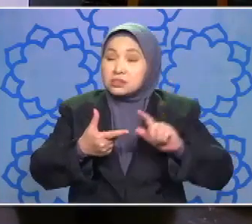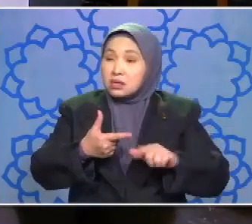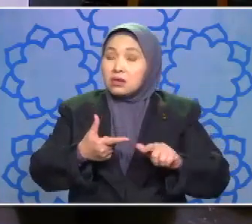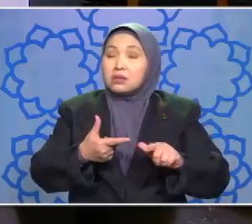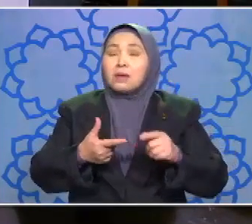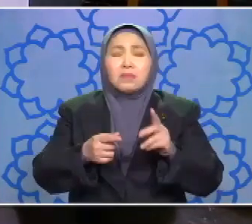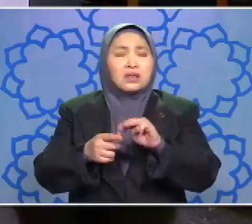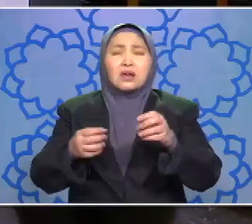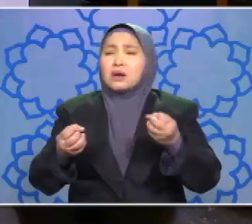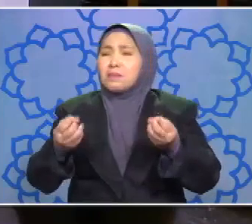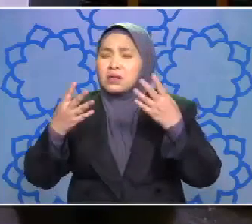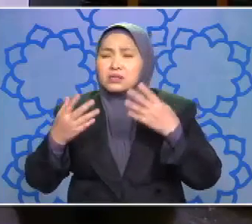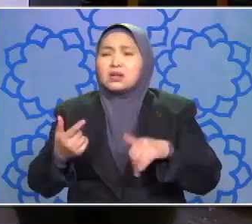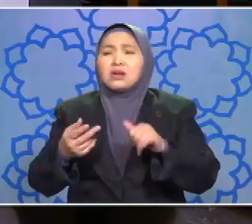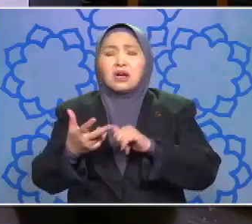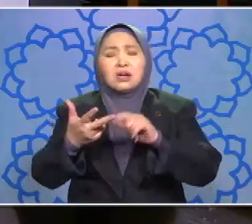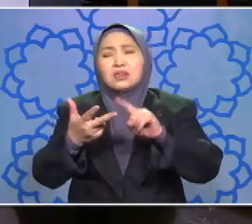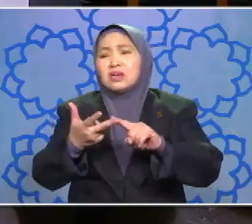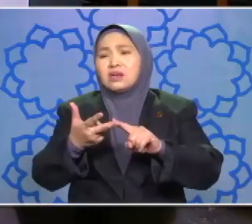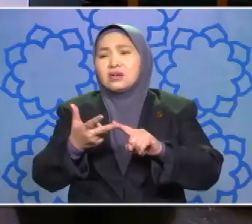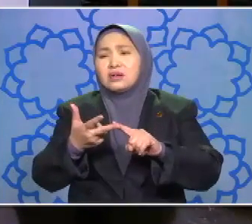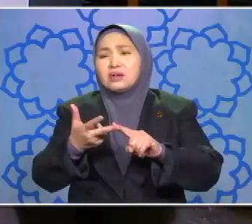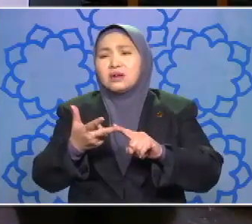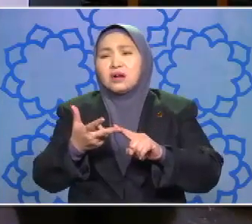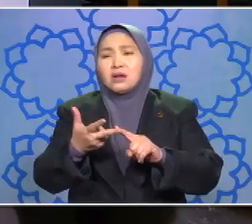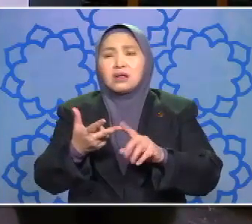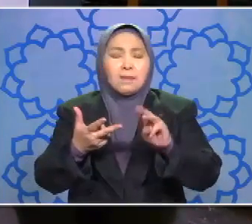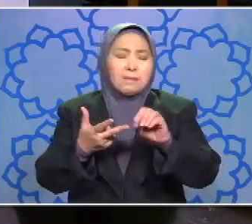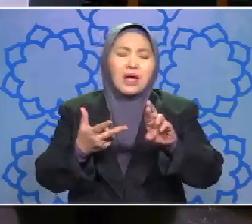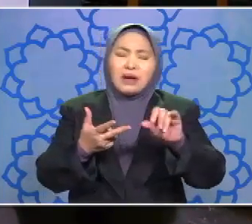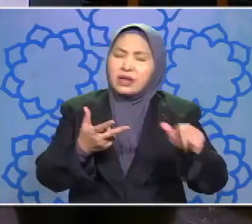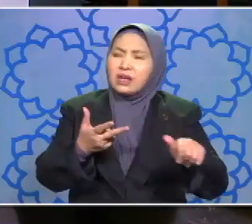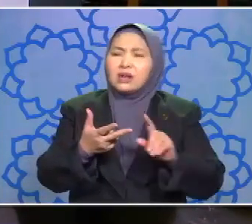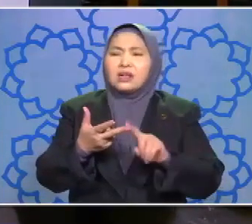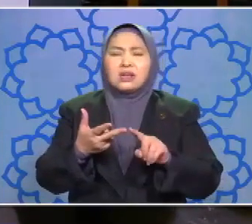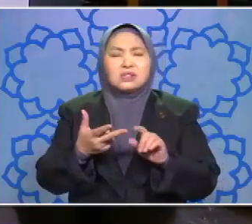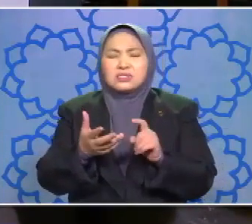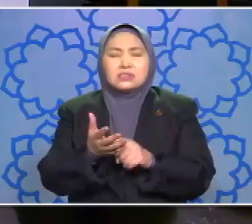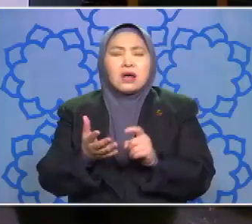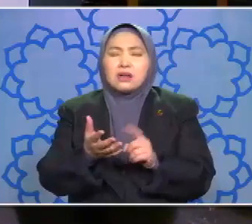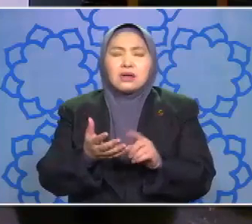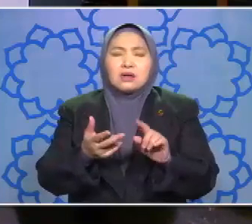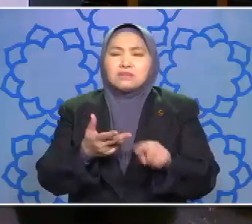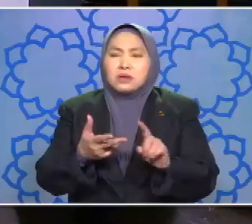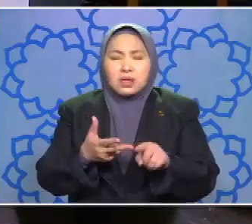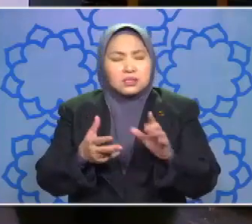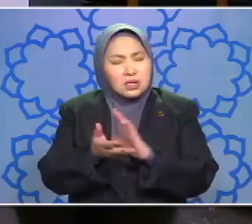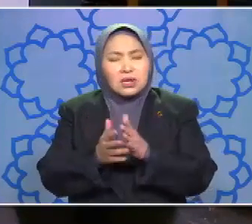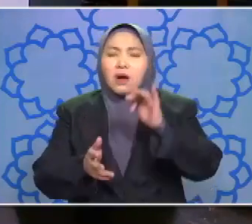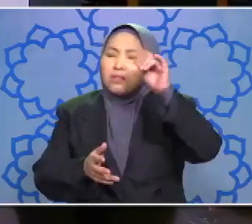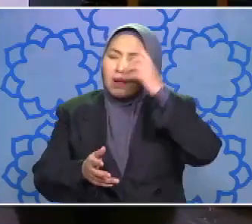sebenarnya mereka banyak yang dua saja, yang ketiga Holy Ghost ke Mary ke Maryam, dia jarang bincang perkara tersebut. Jadi Allah